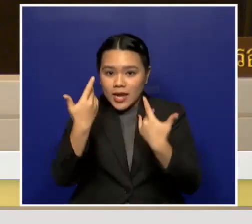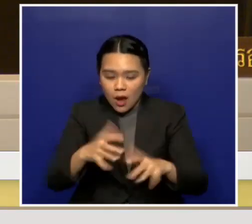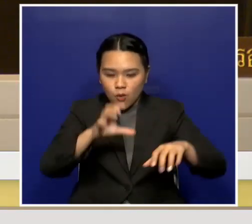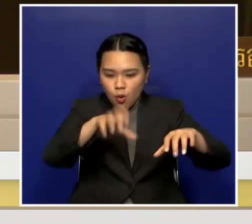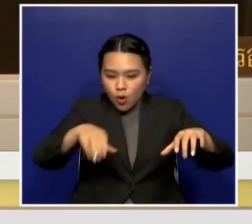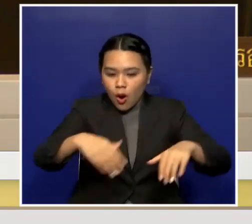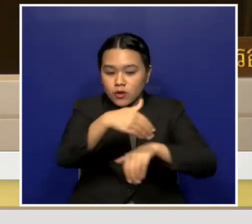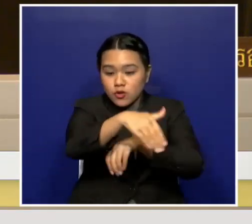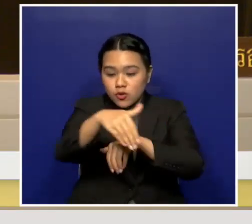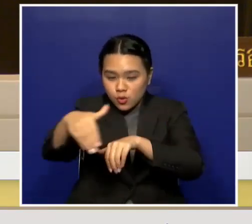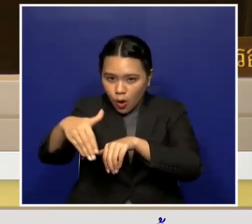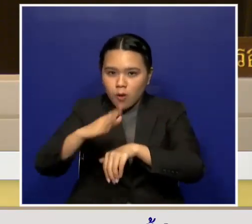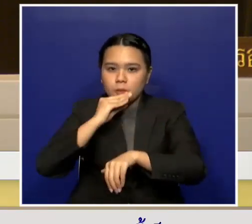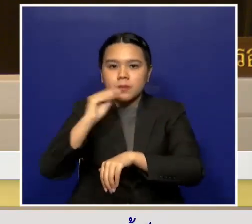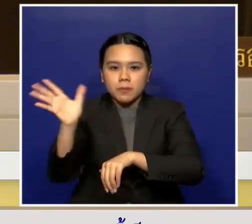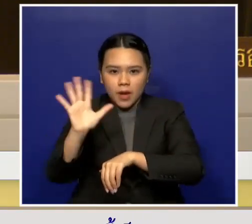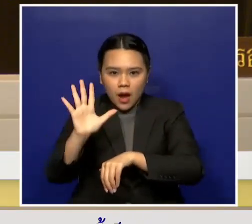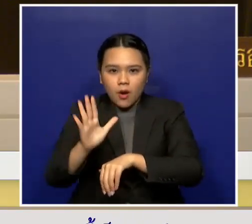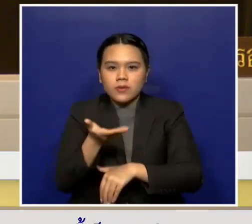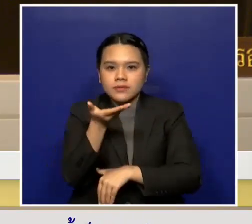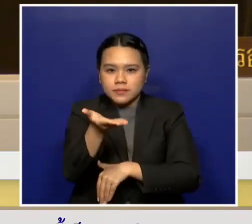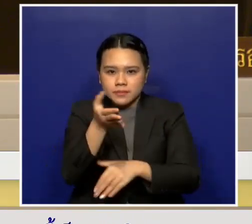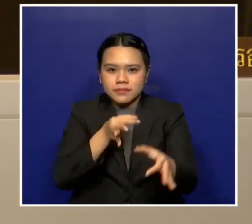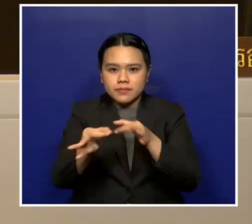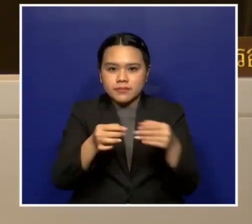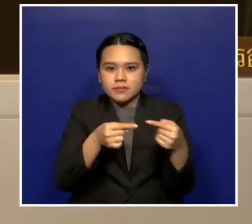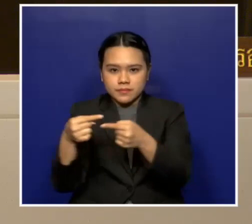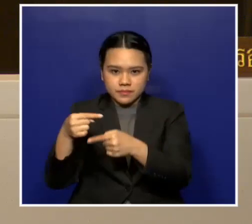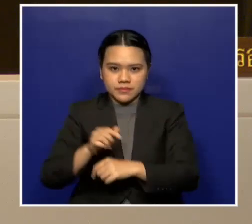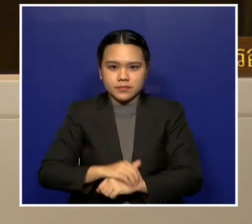เชิญท่านสรัญวุฒิอภิปรายต่อเลยครับ ผมจะเคารพท่านประ